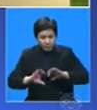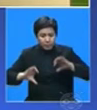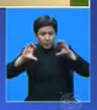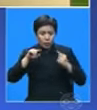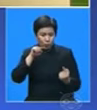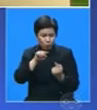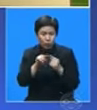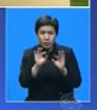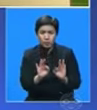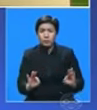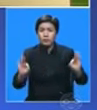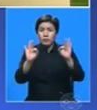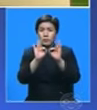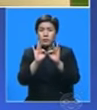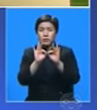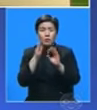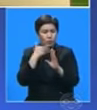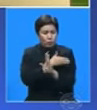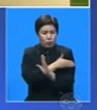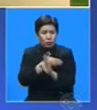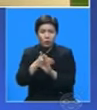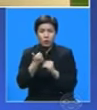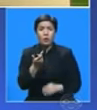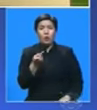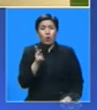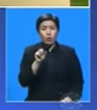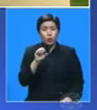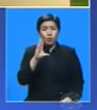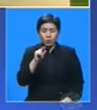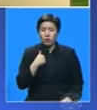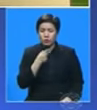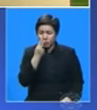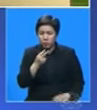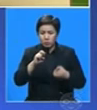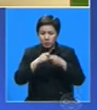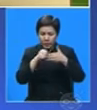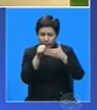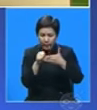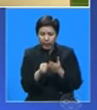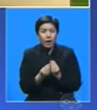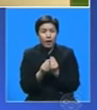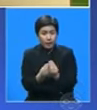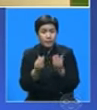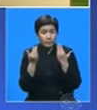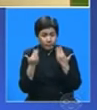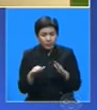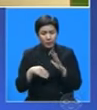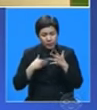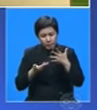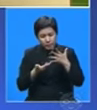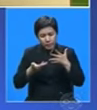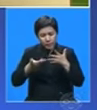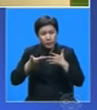เป็นอย่างยิ่งตลอดระยะเวลาที่ผ่านมาในช่วงคสช.ด้วยนะครับได้มีการแก้ปัญหามากมายนะครับเป็นช่วงที่ผ่านมาตามลำดับนะ